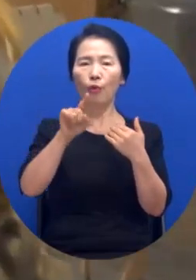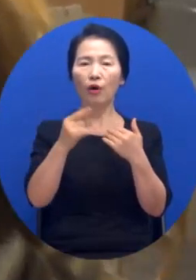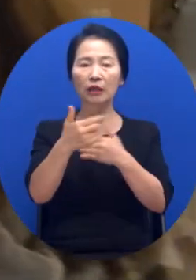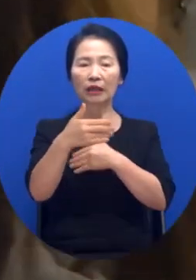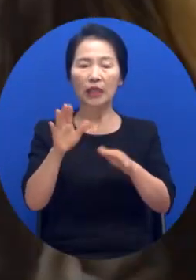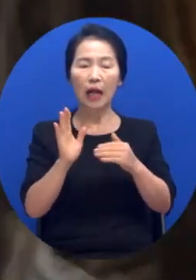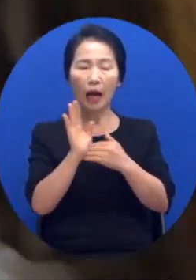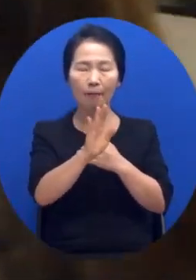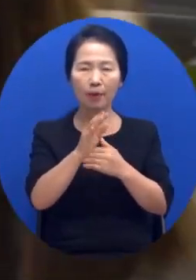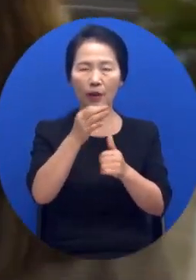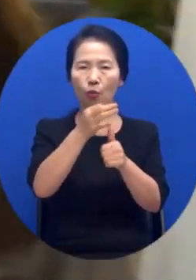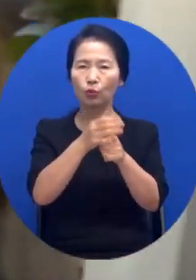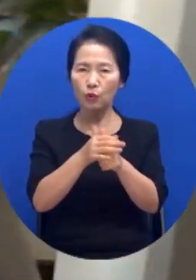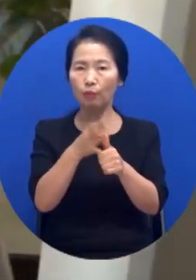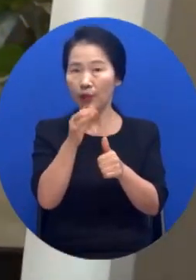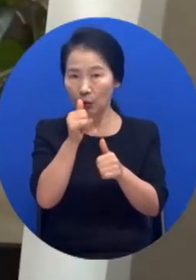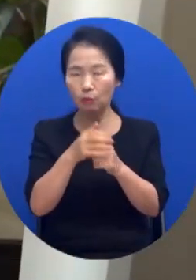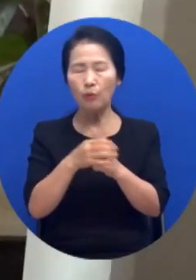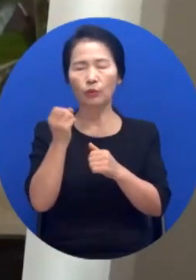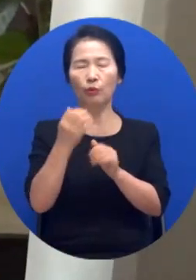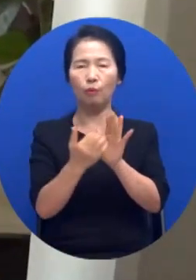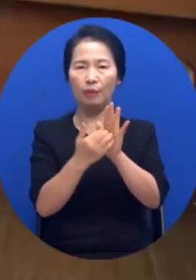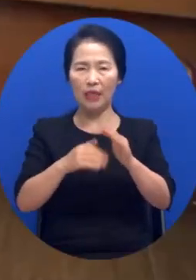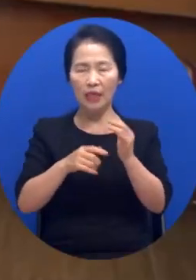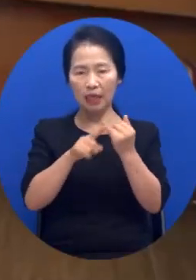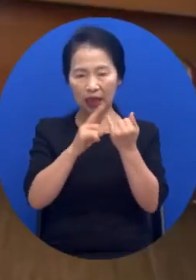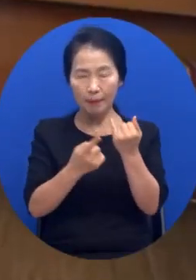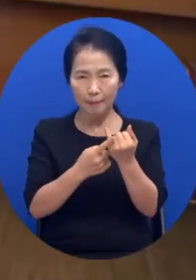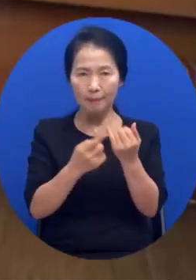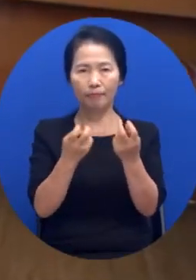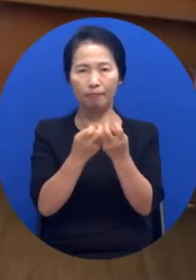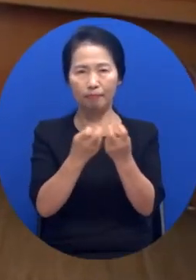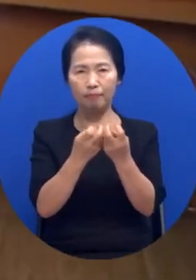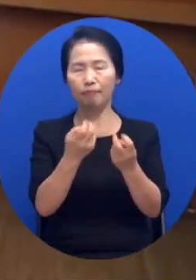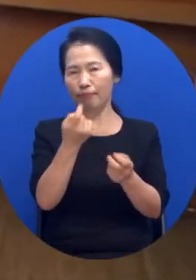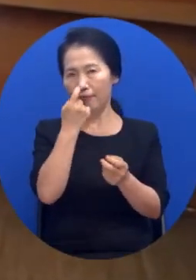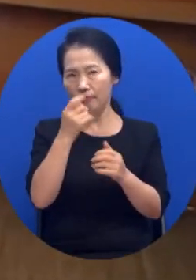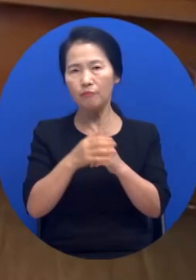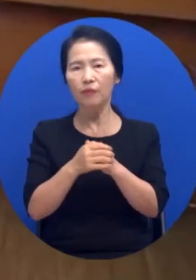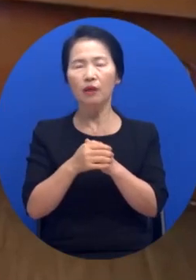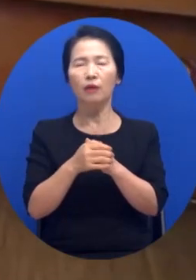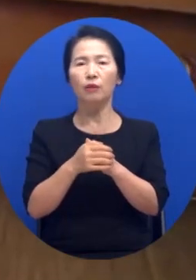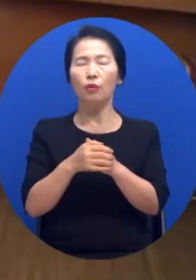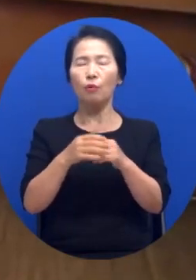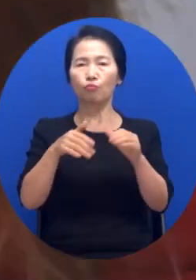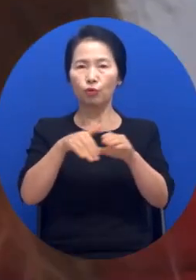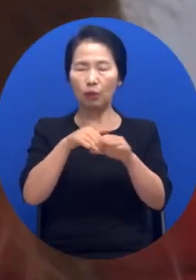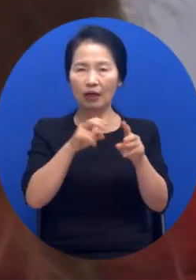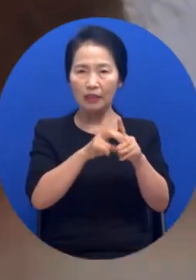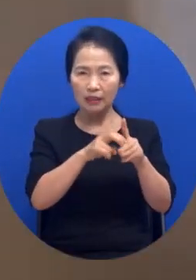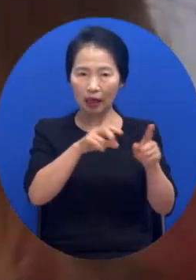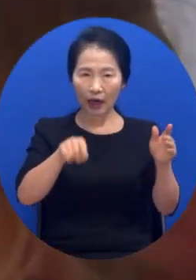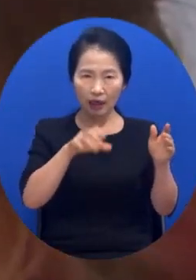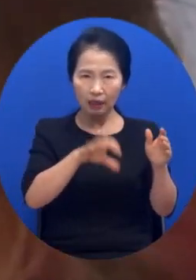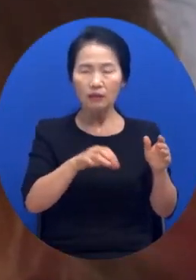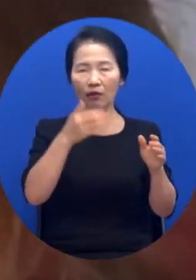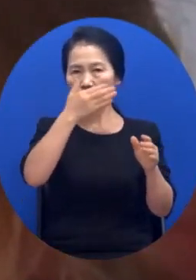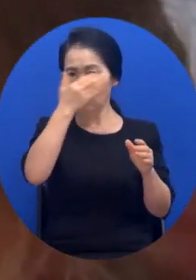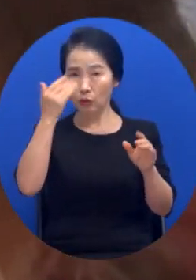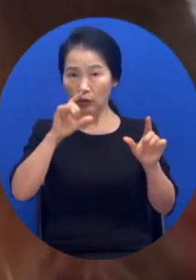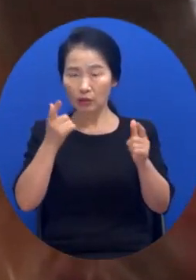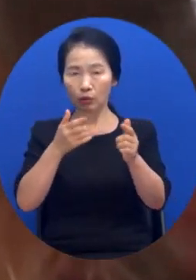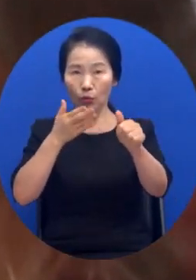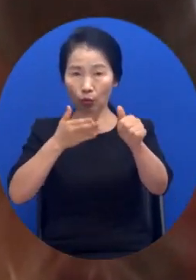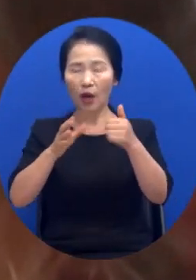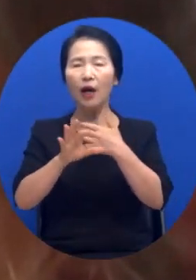중학교 때부터 피임 기술을 배웁니다 성문화 센터에서는 초등학생부터 청년들이 요청 시 언제든지